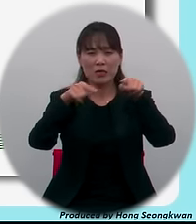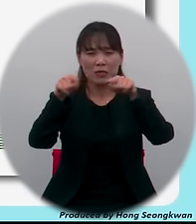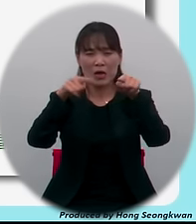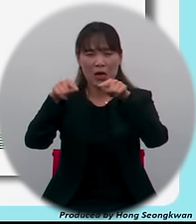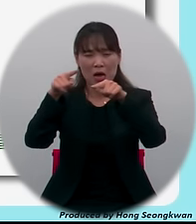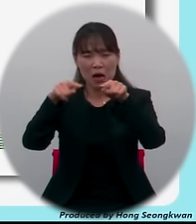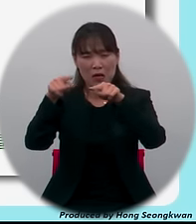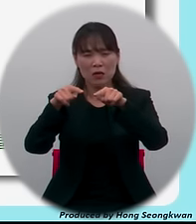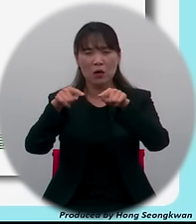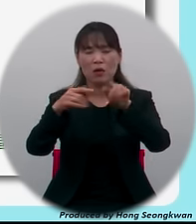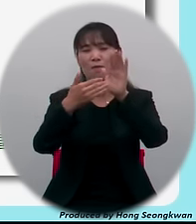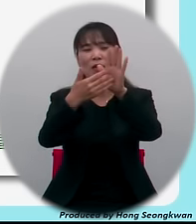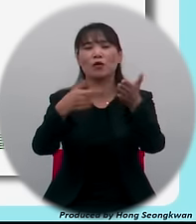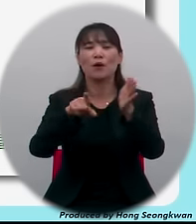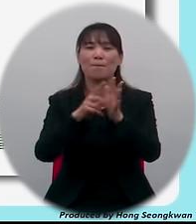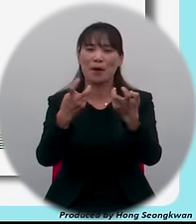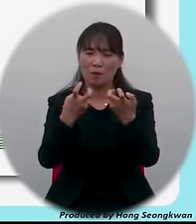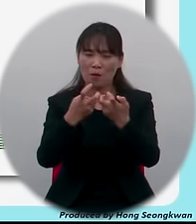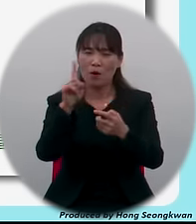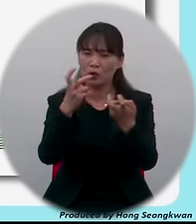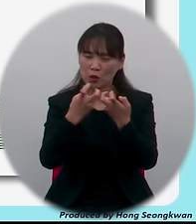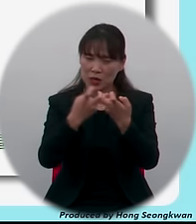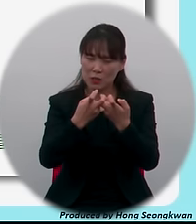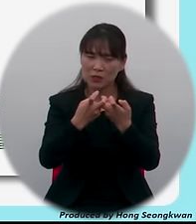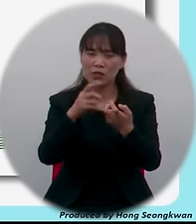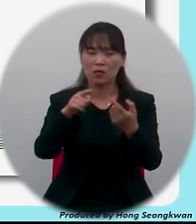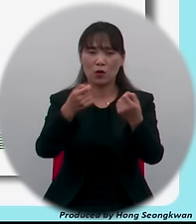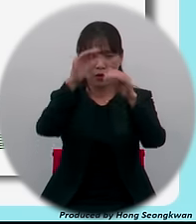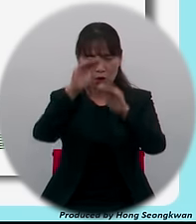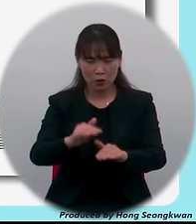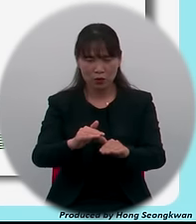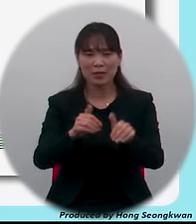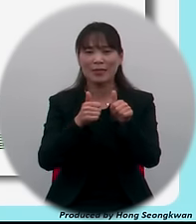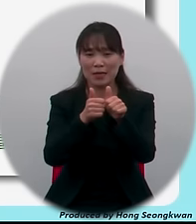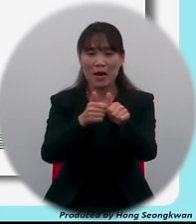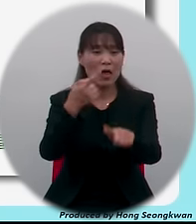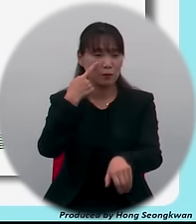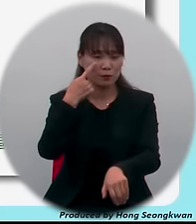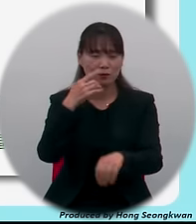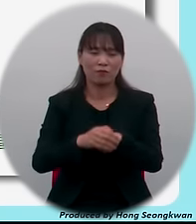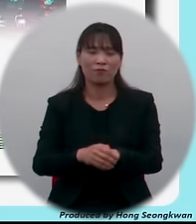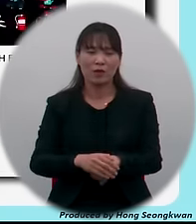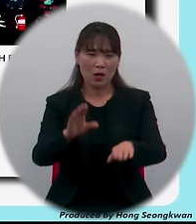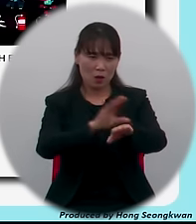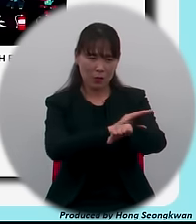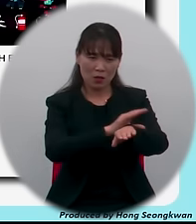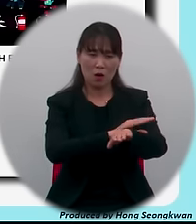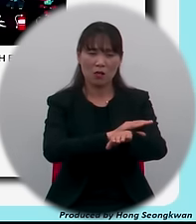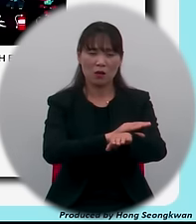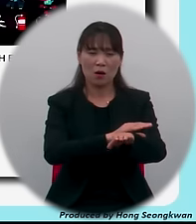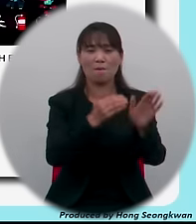재생되지 않도록 그런 유사한 것들이 올라오지 않도록 하는 방법들 어떻게 설정하면 되는지 나오니까 그대로 좀 따라해 보시고요